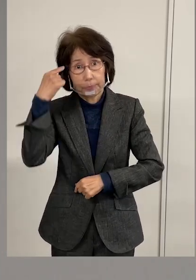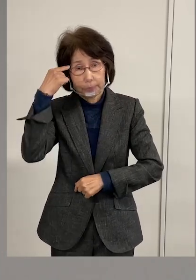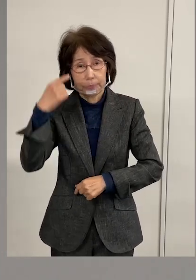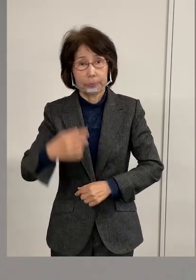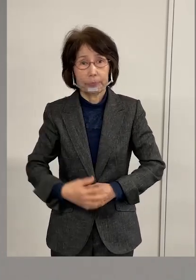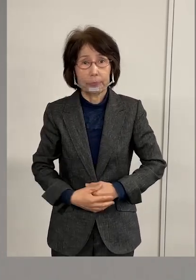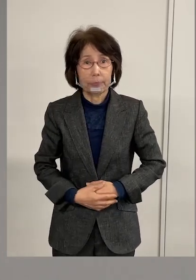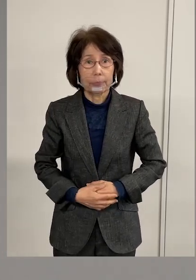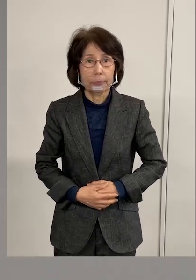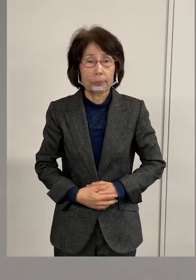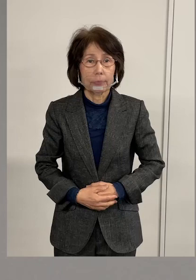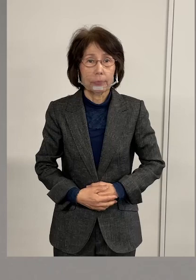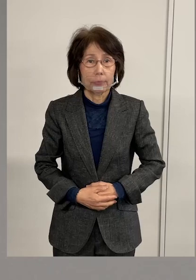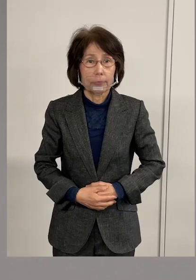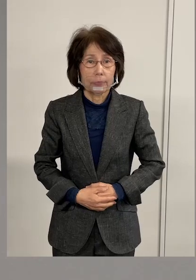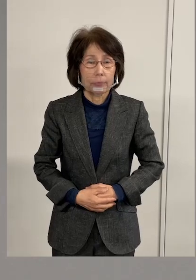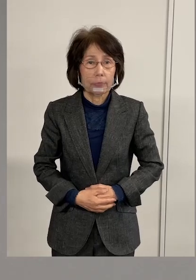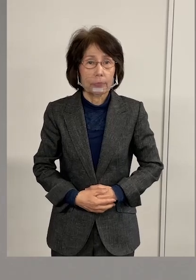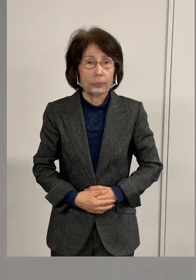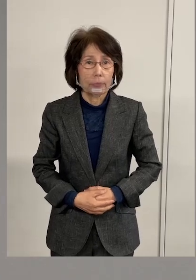います。